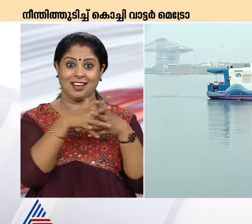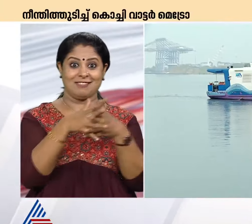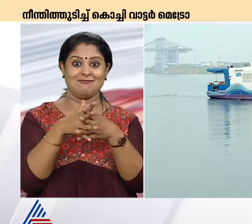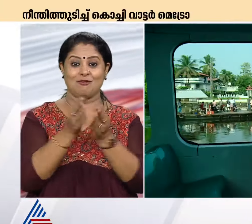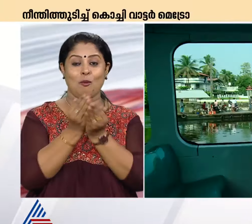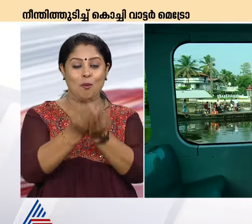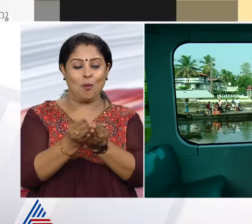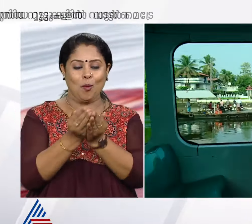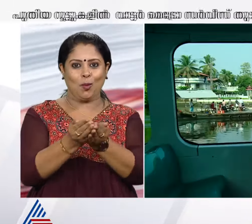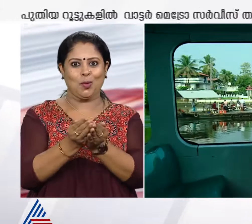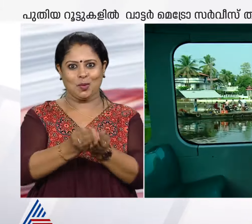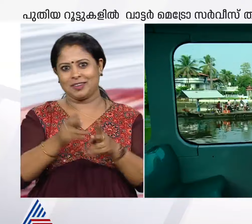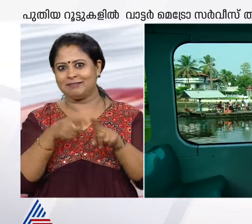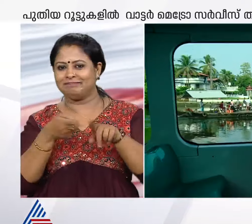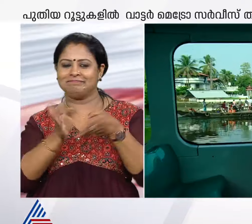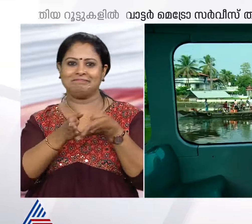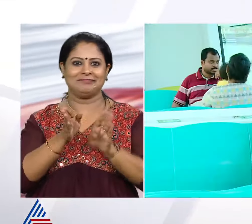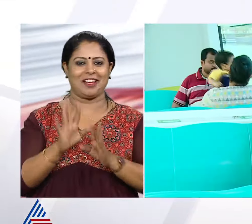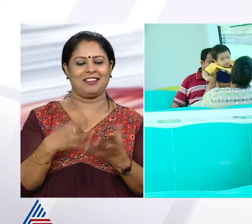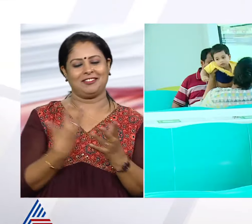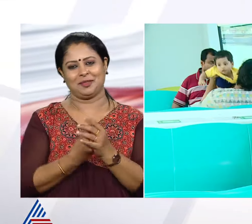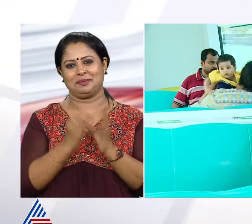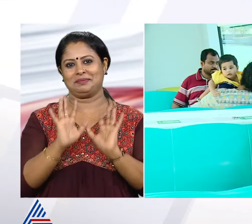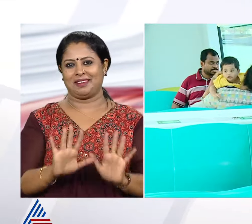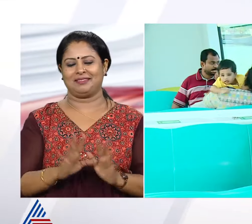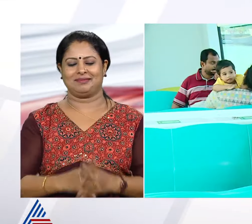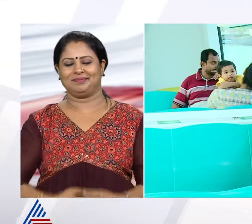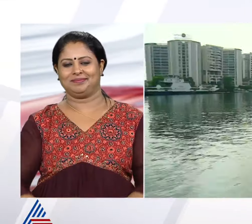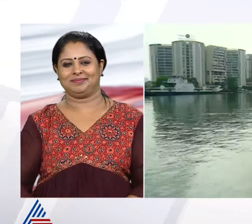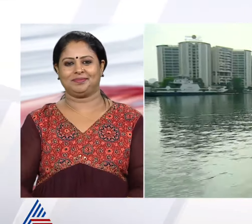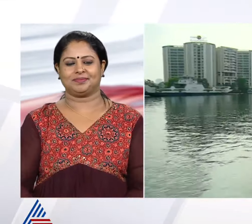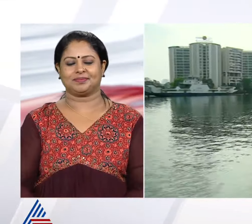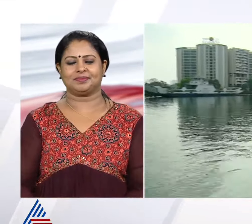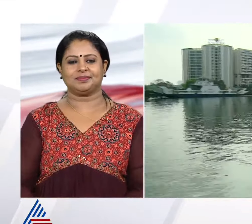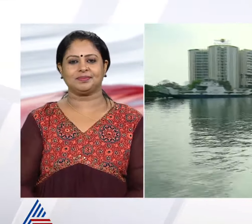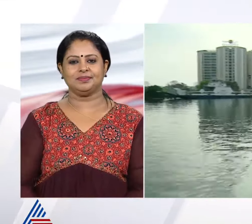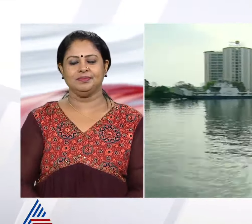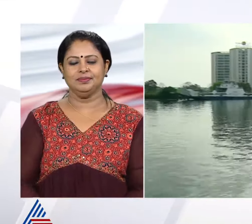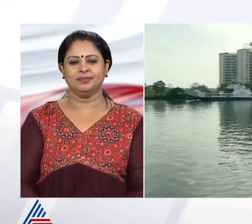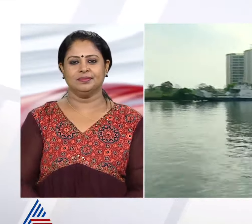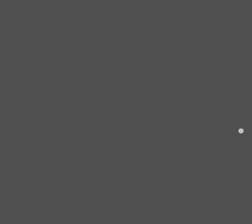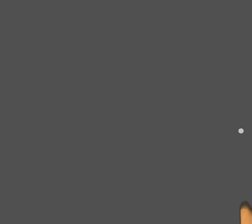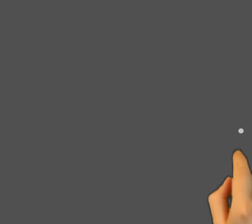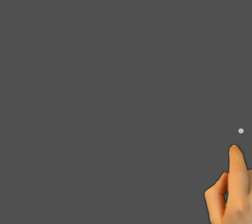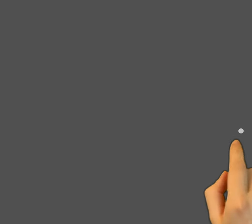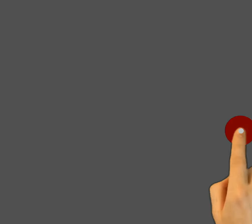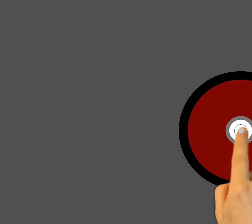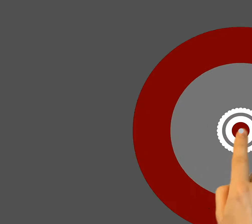സർവീസ് നടത്തും. നാരായണൻ നമ്പൂതിരിക്കൊപ്പം കൊച്ചിയിൽ നിന്നും നടരാജ് പരശുറാം, ഏഷ്യാനെറ്റ് ന്യൂസ്.